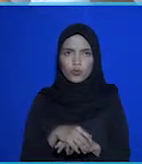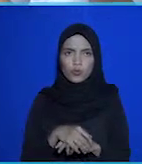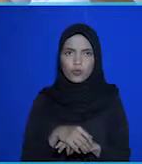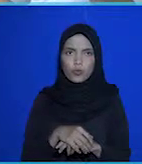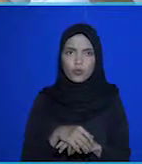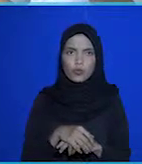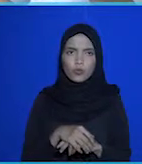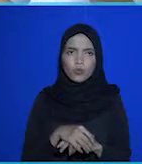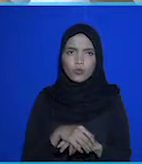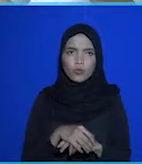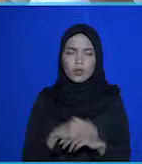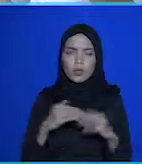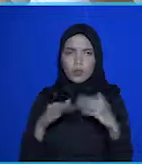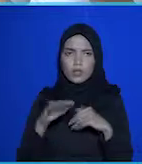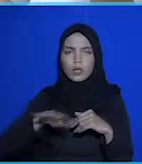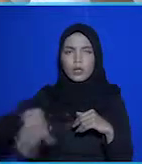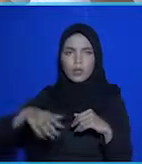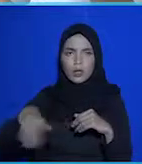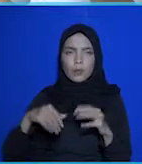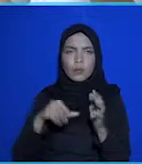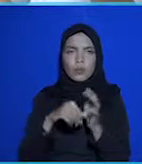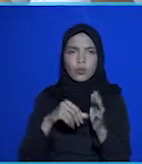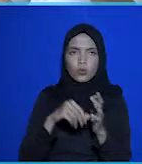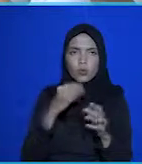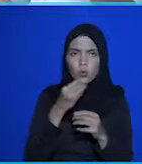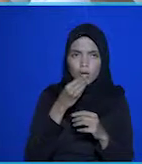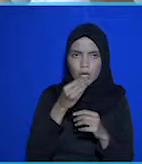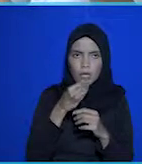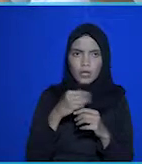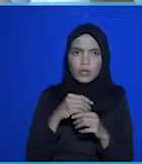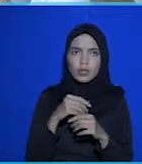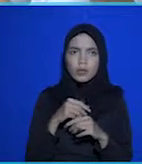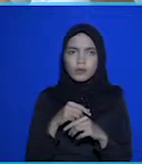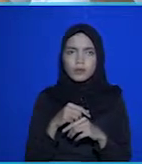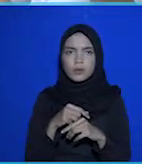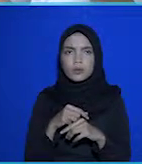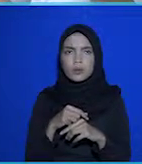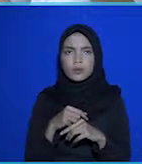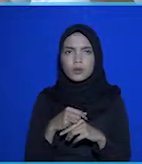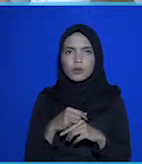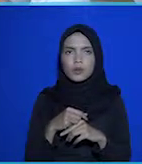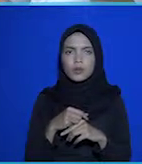320 keluarga. Kemudian penyaluran bantuan pangan, beras, sejahtera atau BBNT untuk